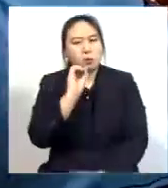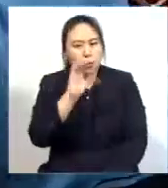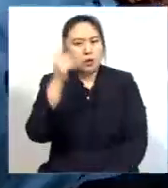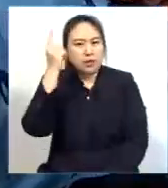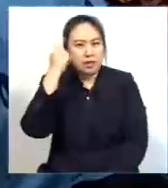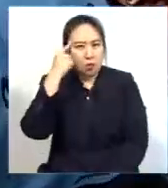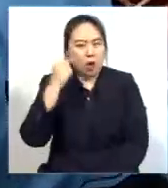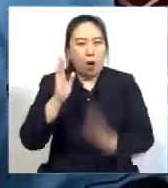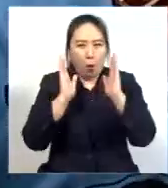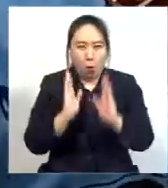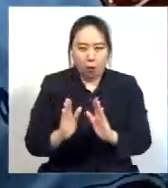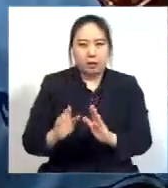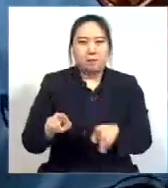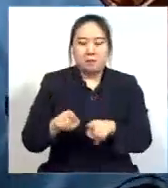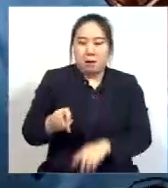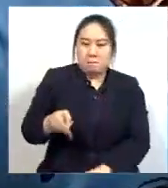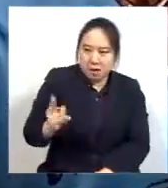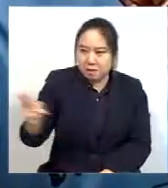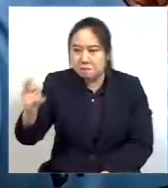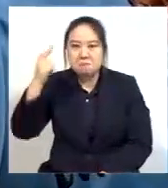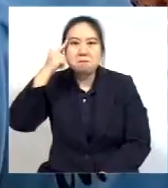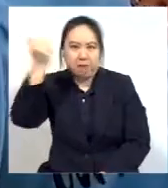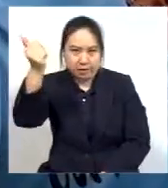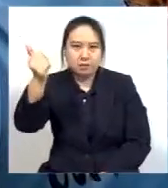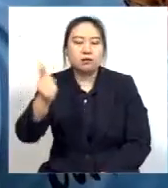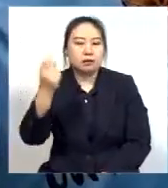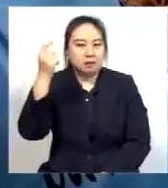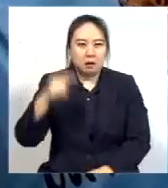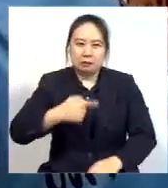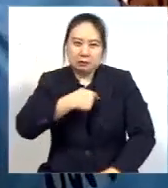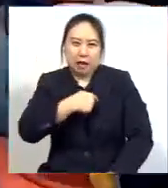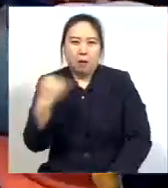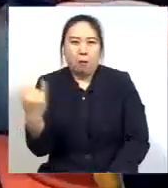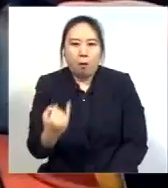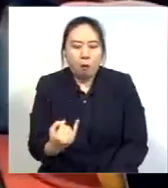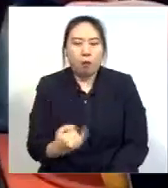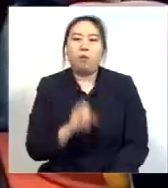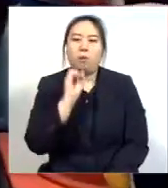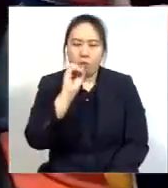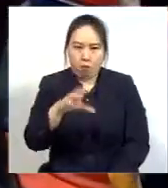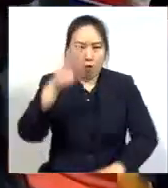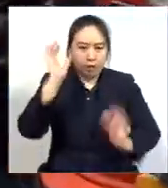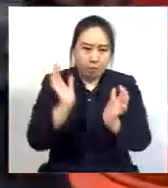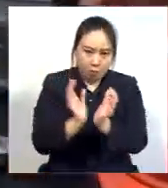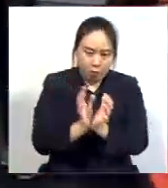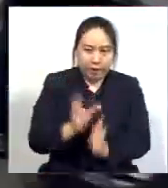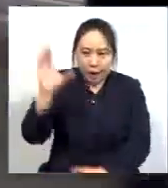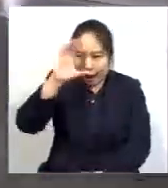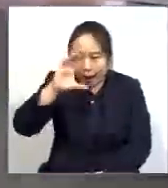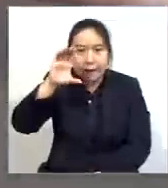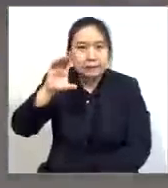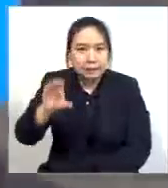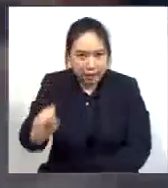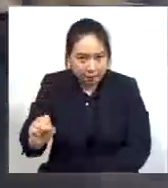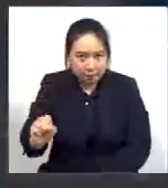าดว่าเป็นผู้ที่มีความเชี่ยวชาญในการใช้อาวุธประกอบกับมีความโหดเหี้ยมจึงกำชับให้เจ้าหน้าที่ที่เข้าไปติดตามแล้วก็ไล่ล่าค